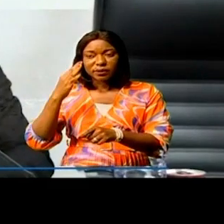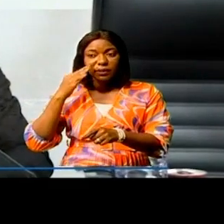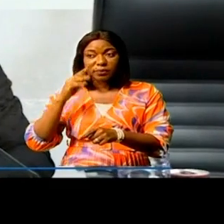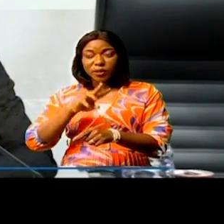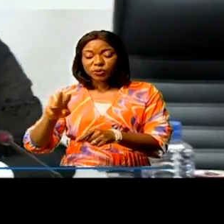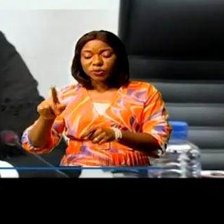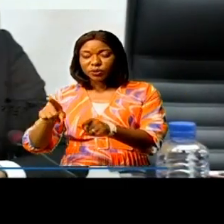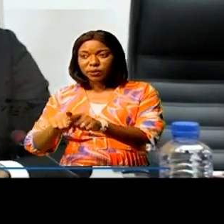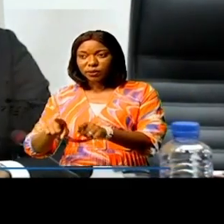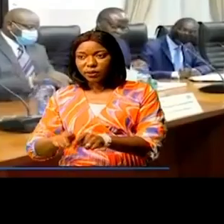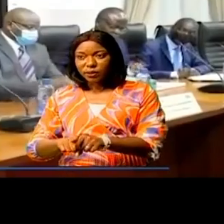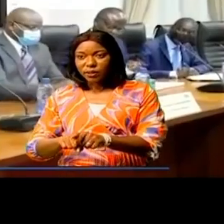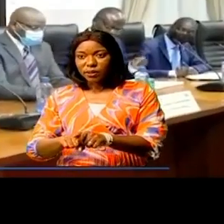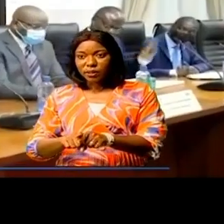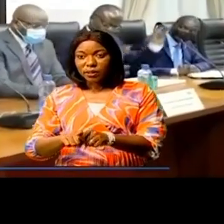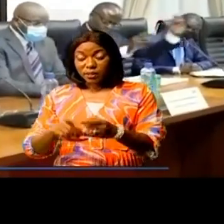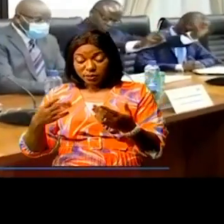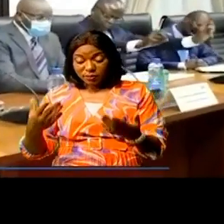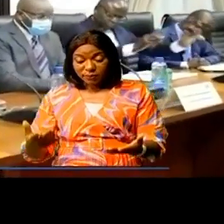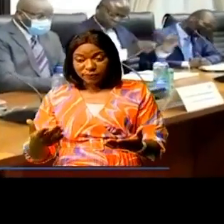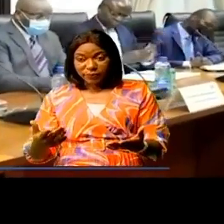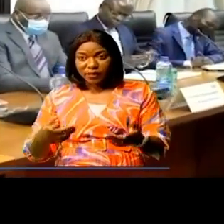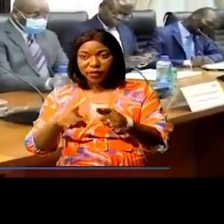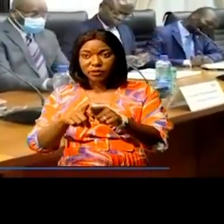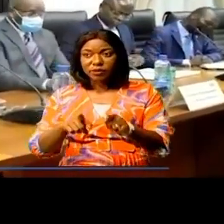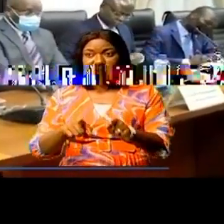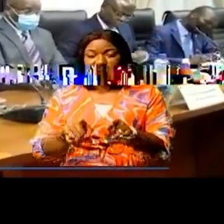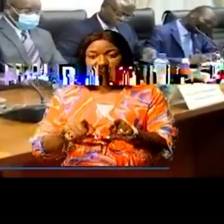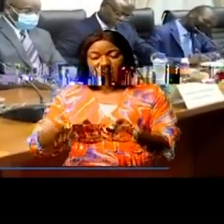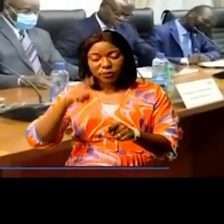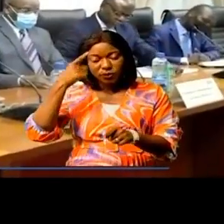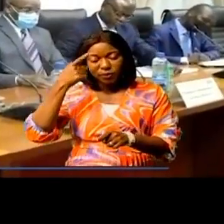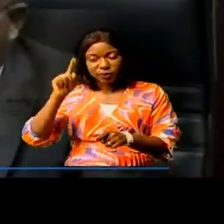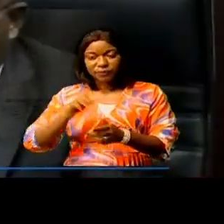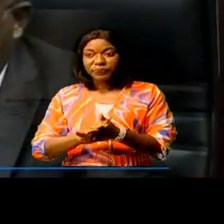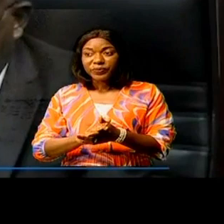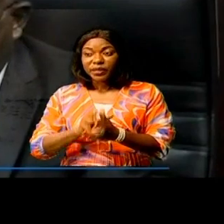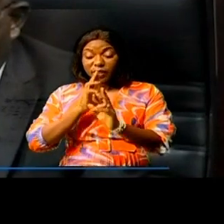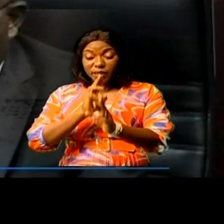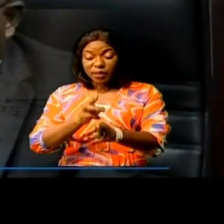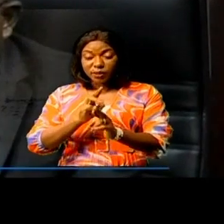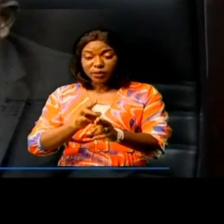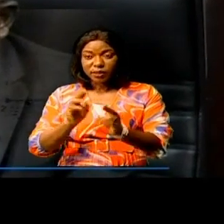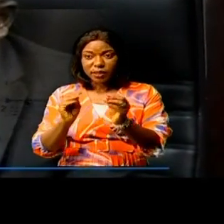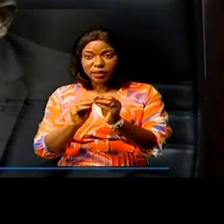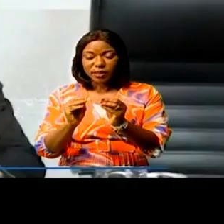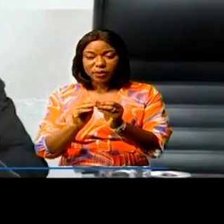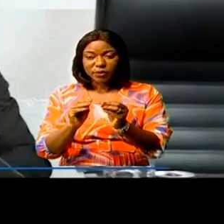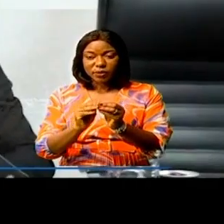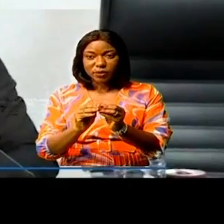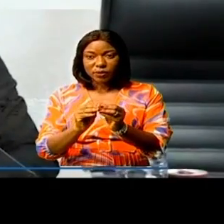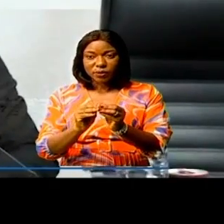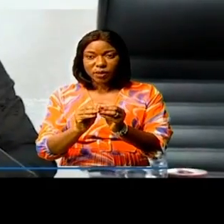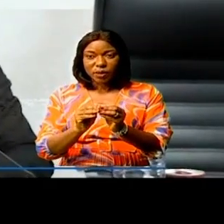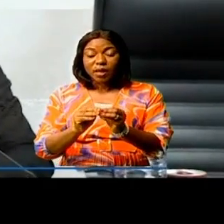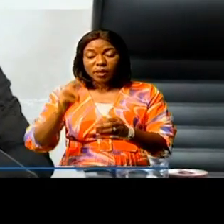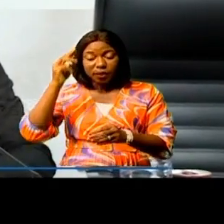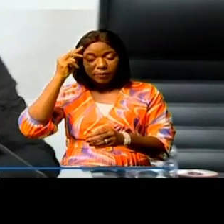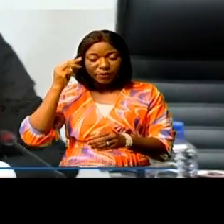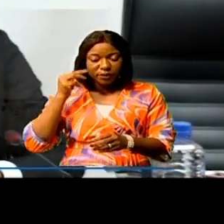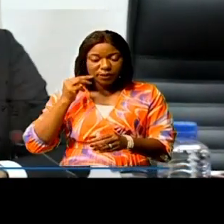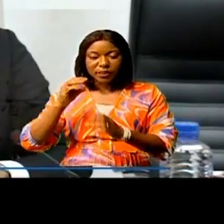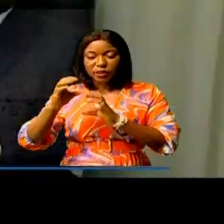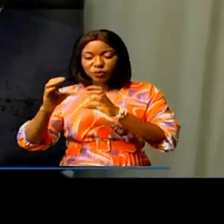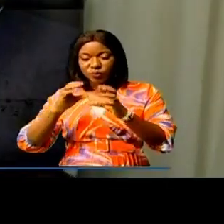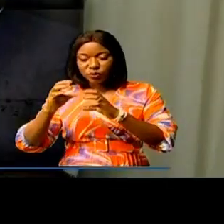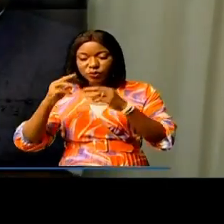évaluer l'ampleur de ces sinistres humains et lever les options. Faisant la restitution de la réunion, Patrick Muyaya, ministre de la Communication et